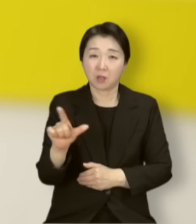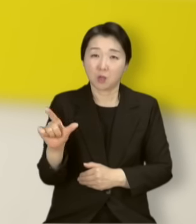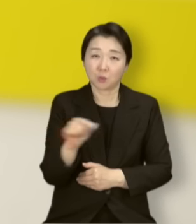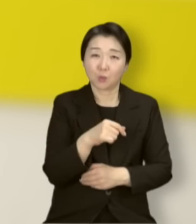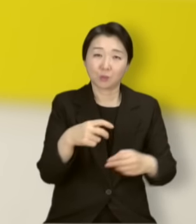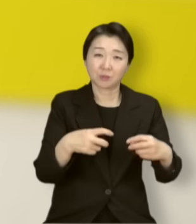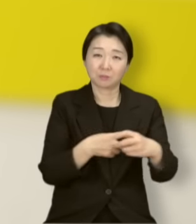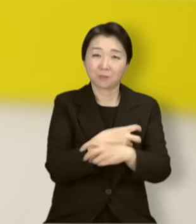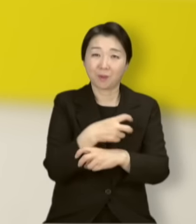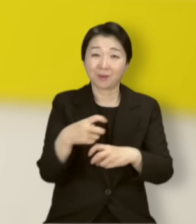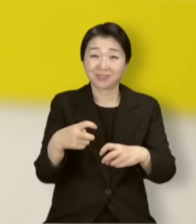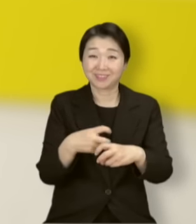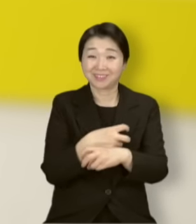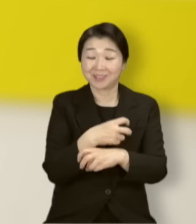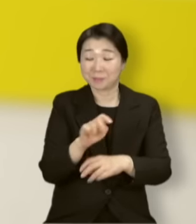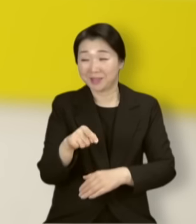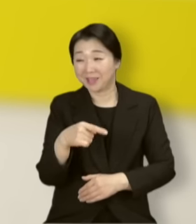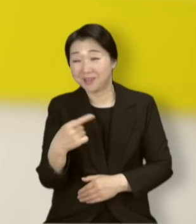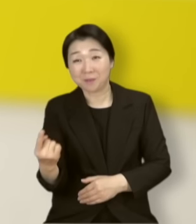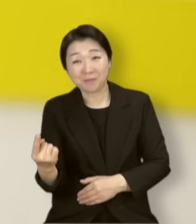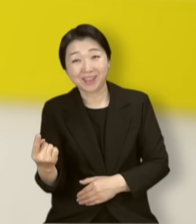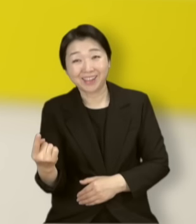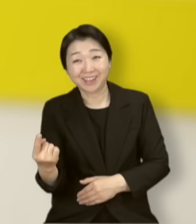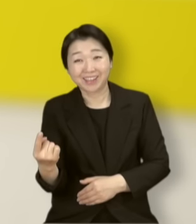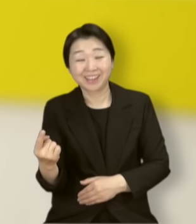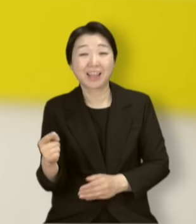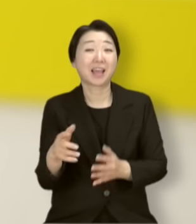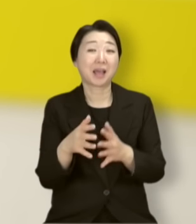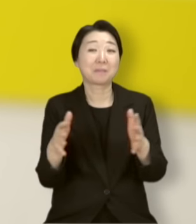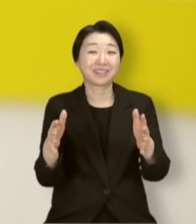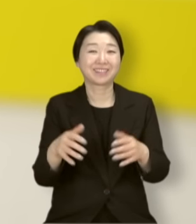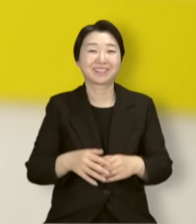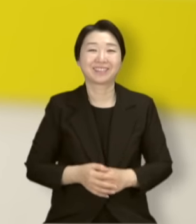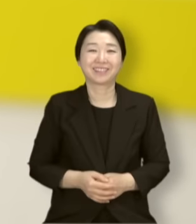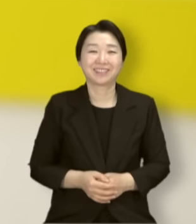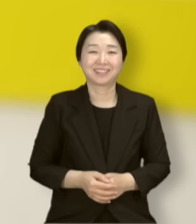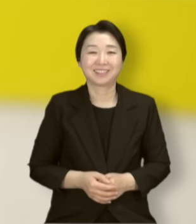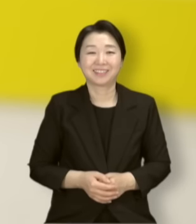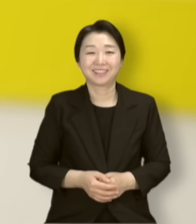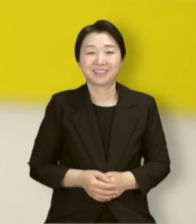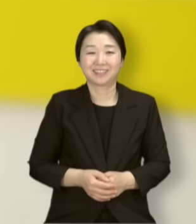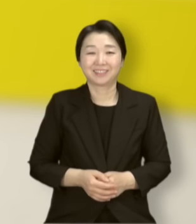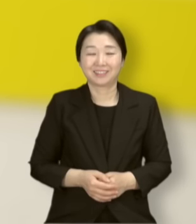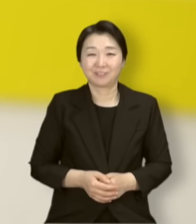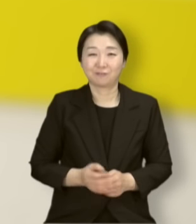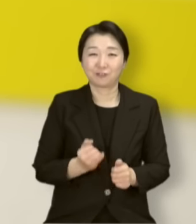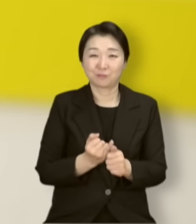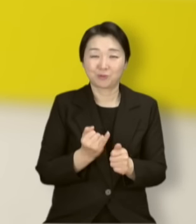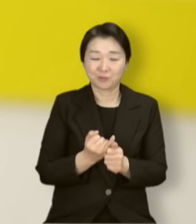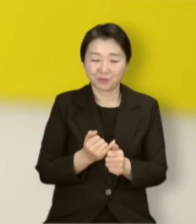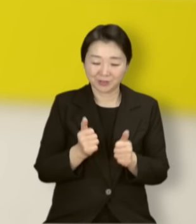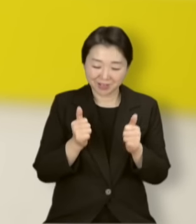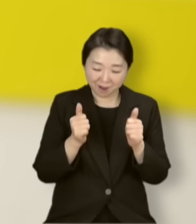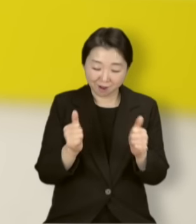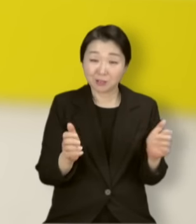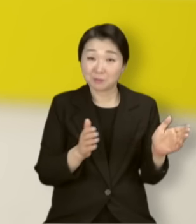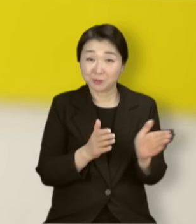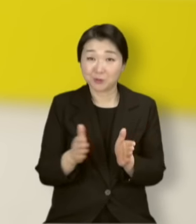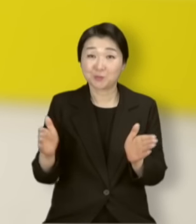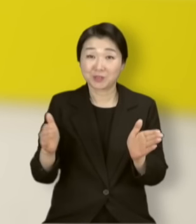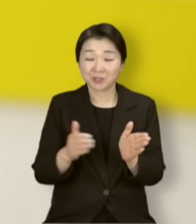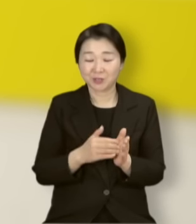고속버스 터미널 옆에 예. 옛날에 주공 아파트 있지 않았습니까? 네, 네. 그래서 거기서 둘이 열심히